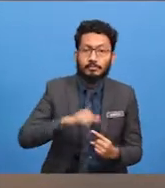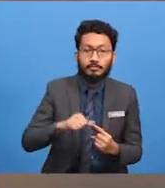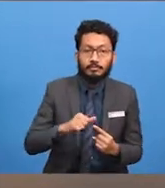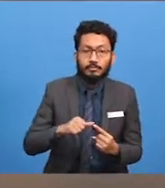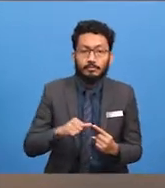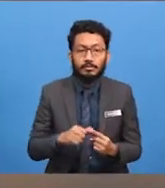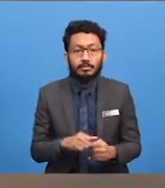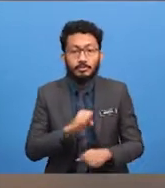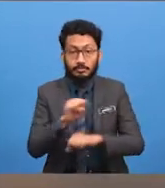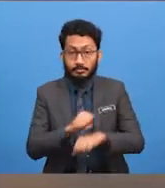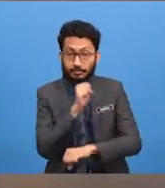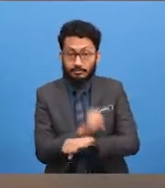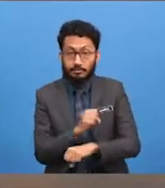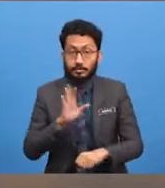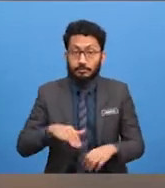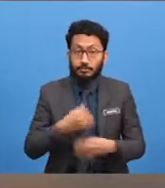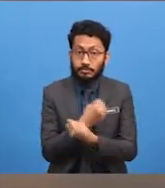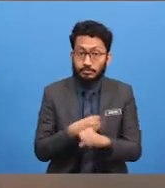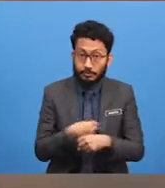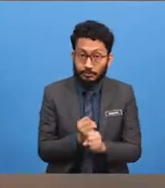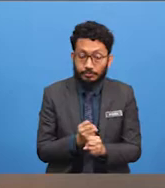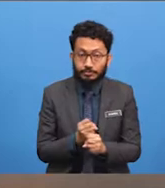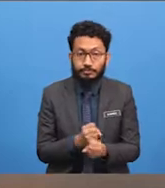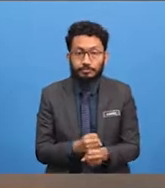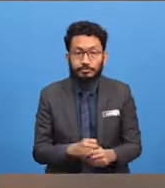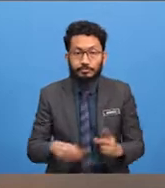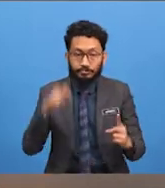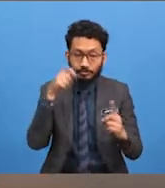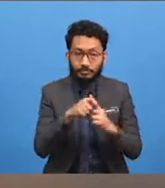sebelum membentuk strategi bagi mencapai matlamat dan